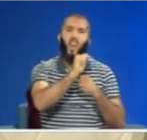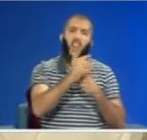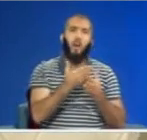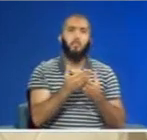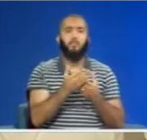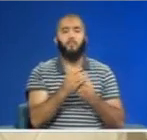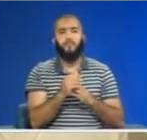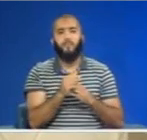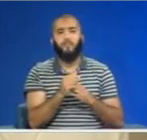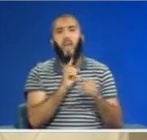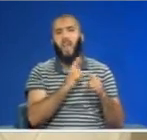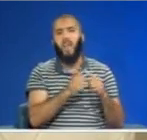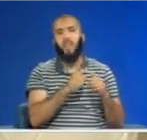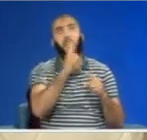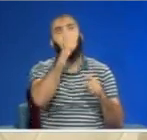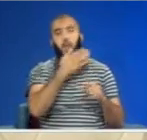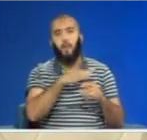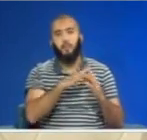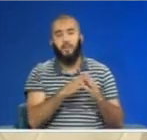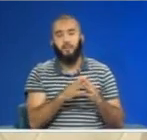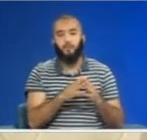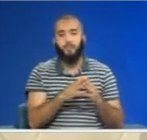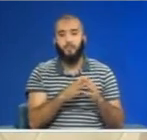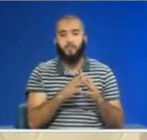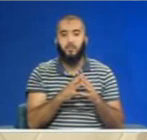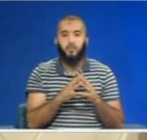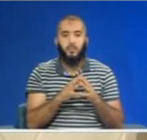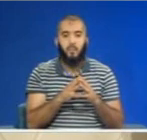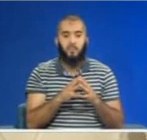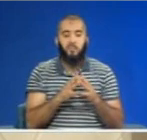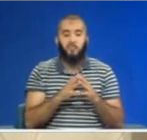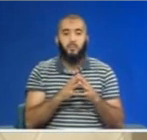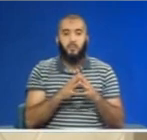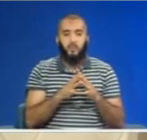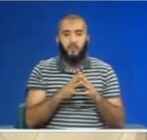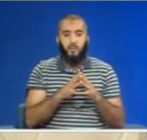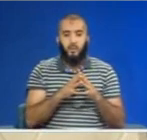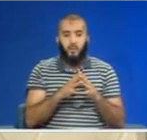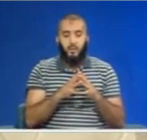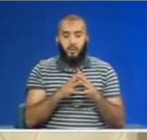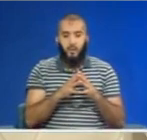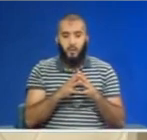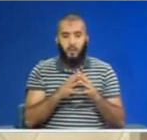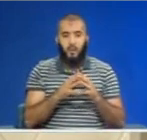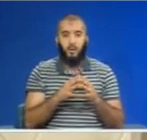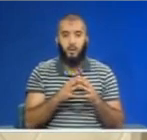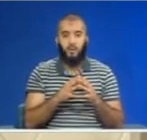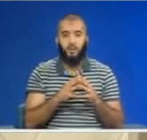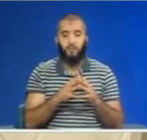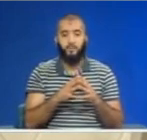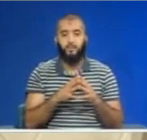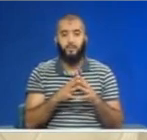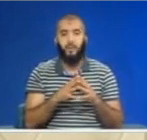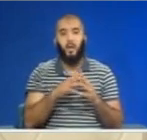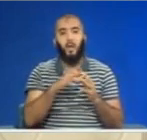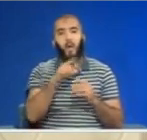فيه محرمات، عدم استجابتك للنفور من هذه المحرمات وعدم المشاركة في هذه المحرمات